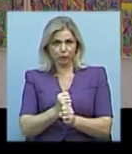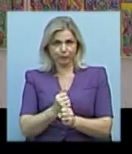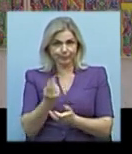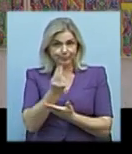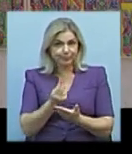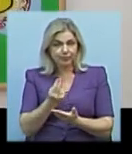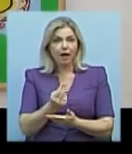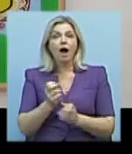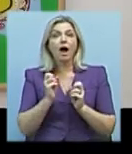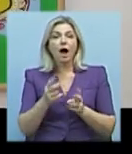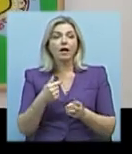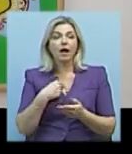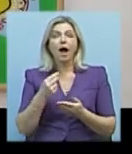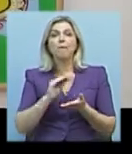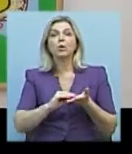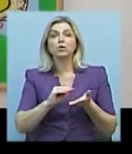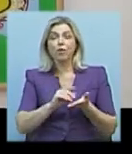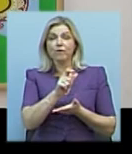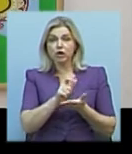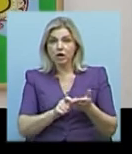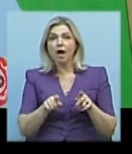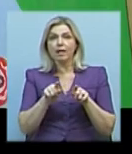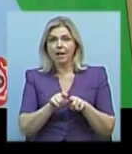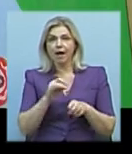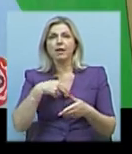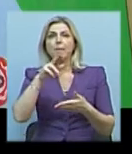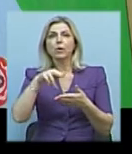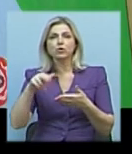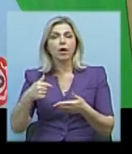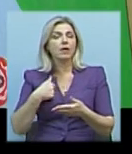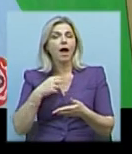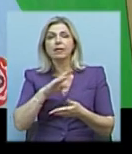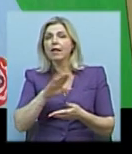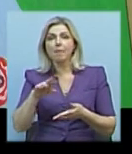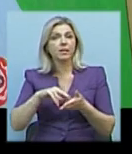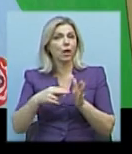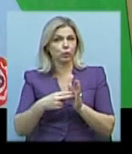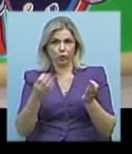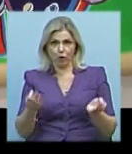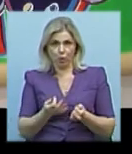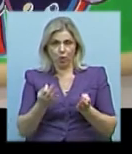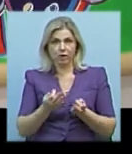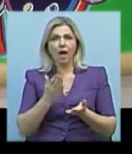так само, як я пишу вірші, так само і пишу живопис. Я не планую ніколи. Я, от знаєте, є